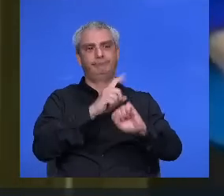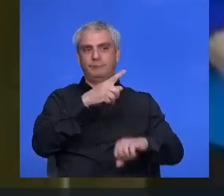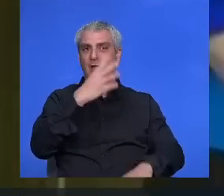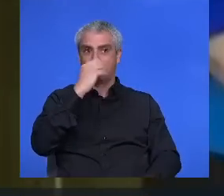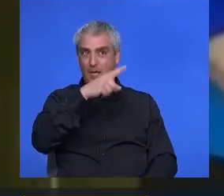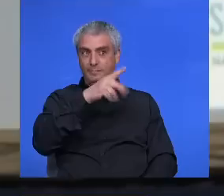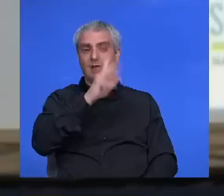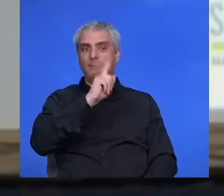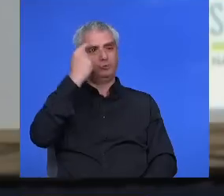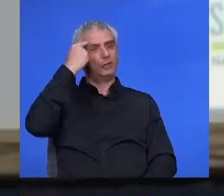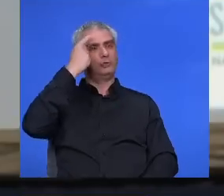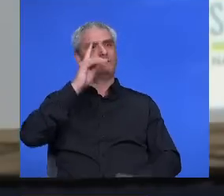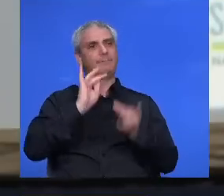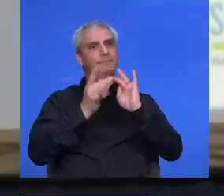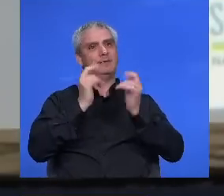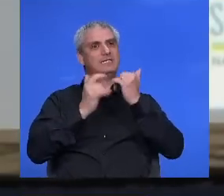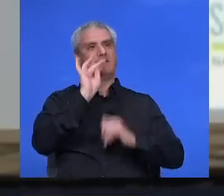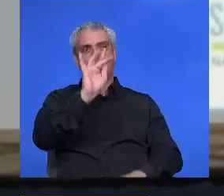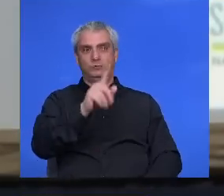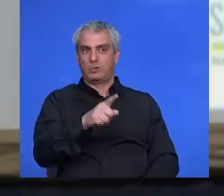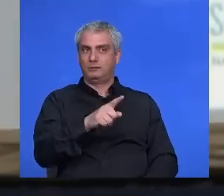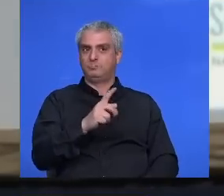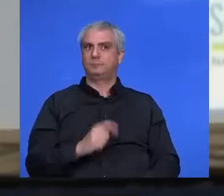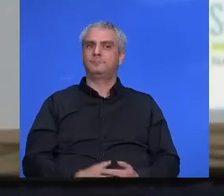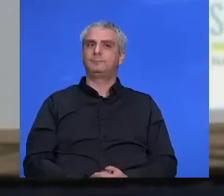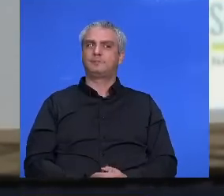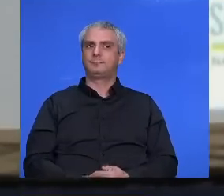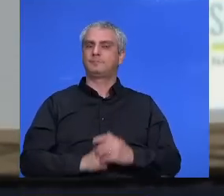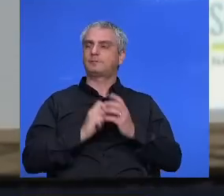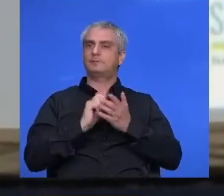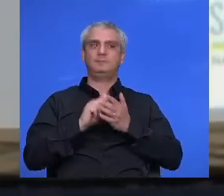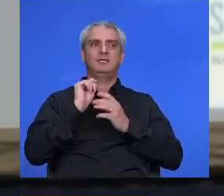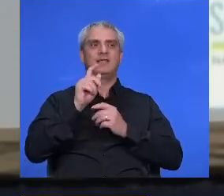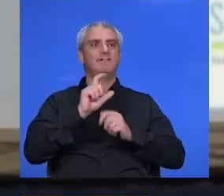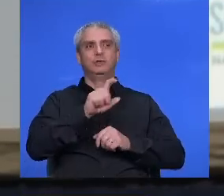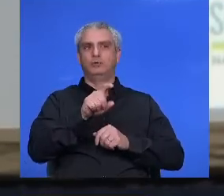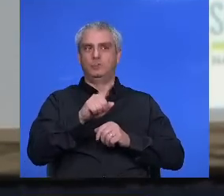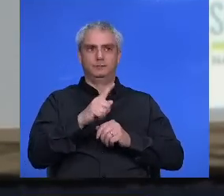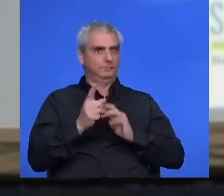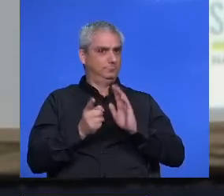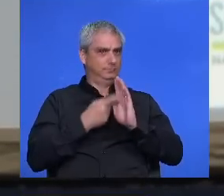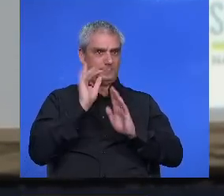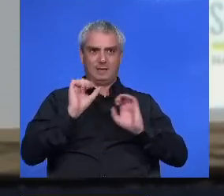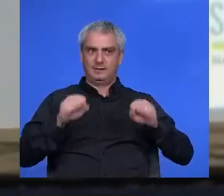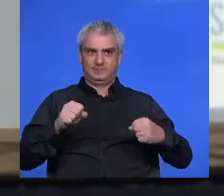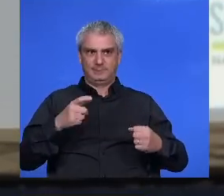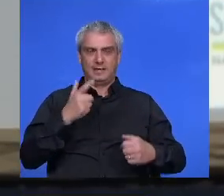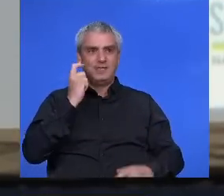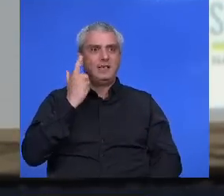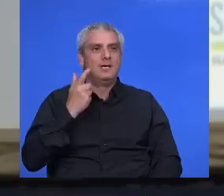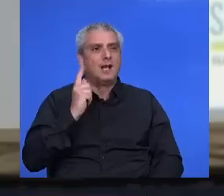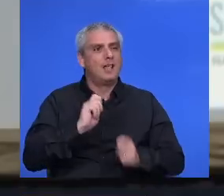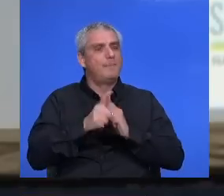שנחשבים ליריביו. The unprecedented indictment of a former president of the United States for a campaign finance issue is an outrage.